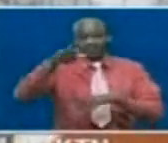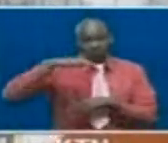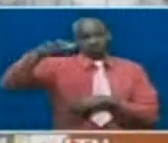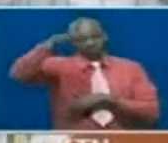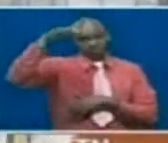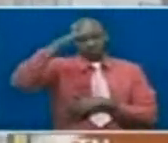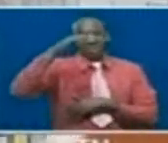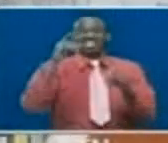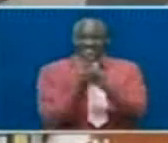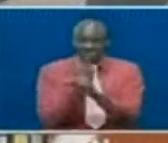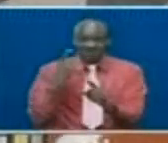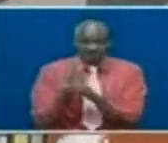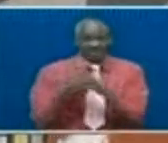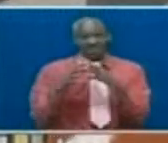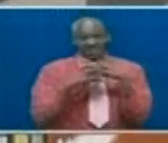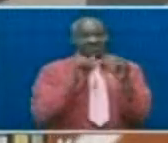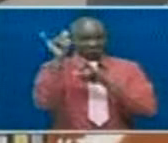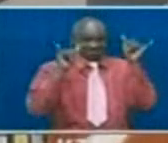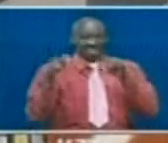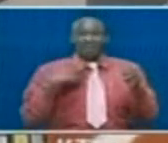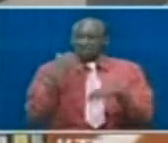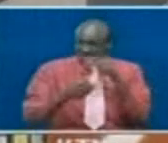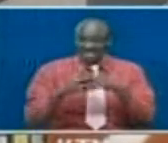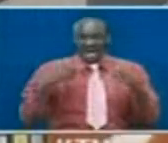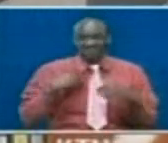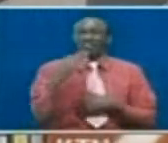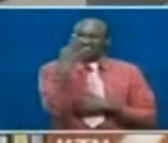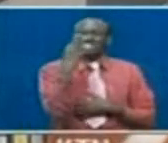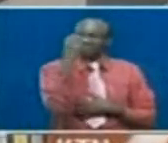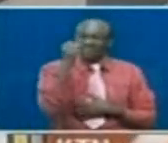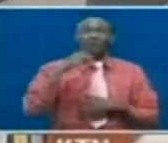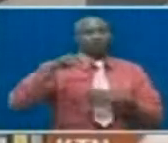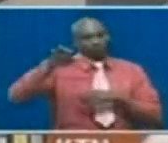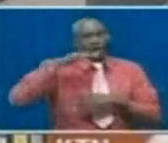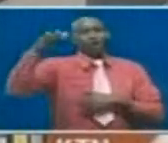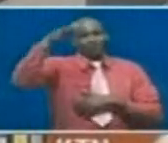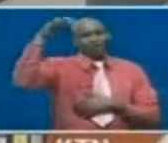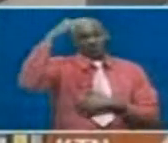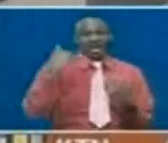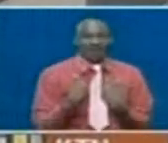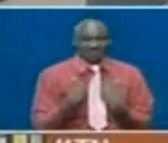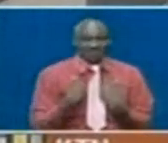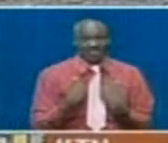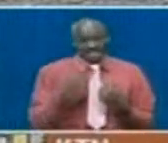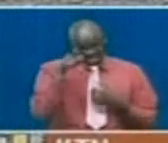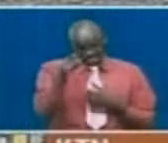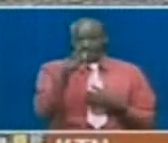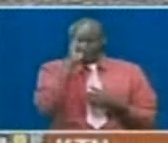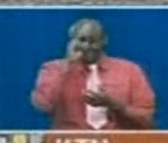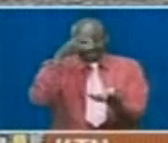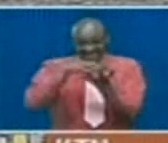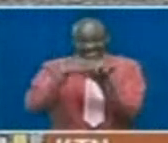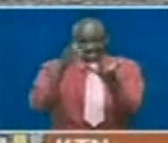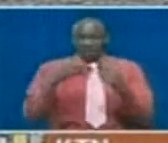Katika mataifa ya Ulaya, nyumba kama hizi hujengwa hadi ghorofa 35. Katika kituo hiki cha polisi, jumla